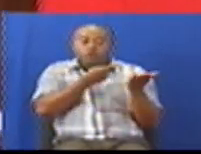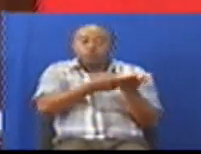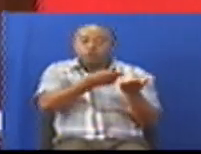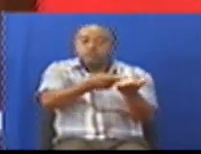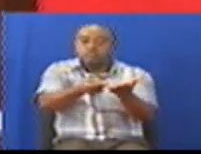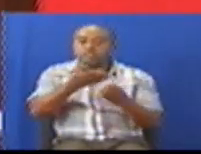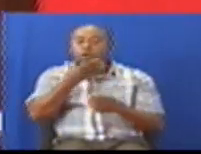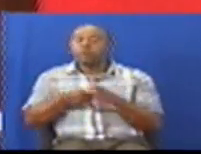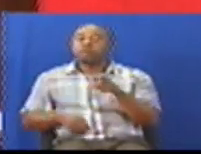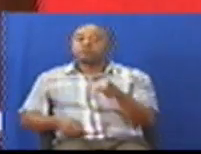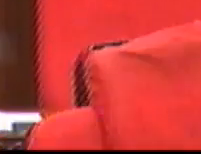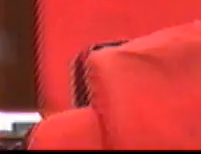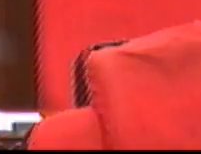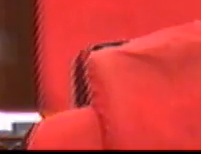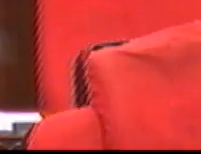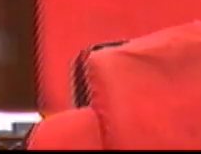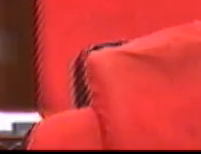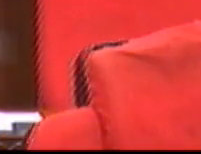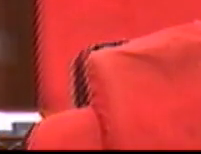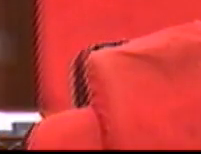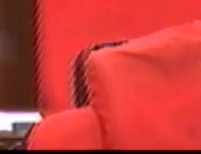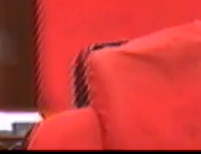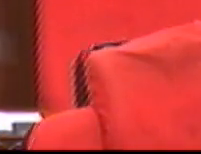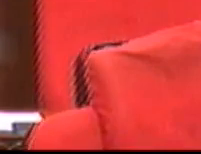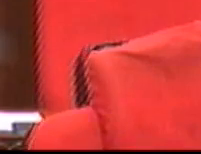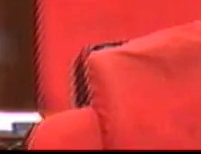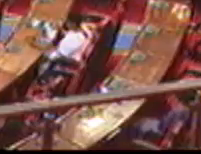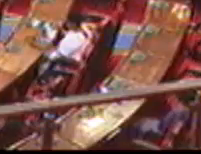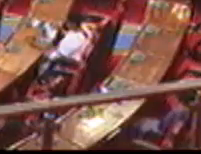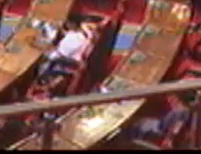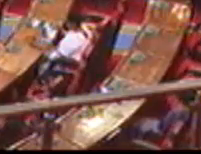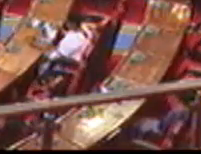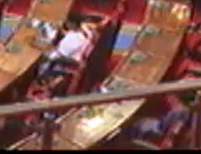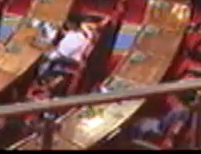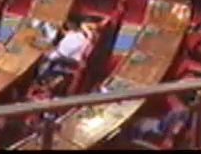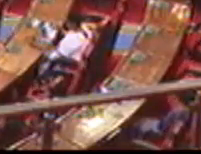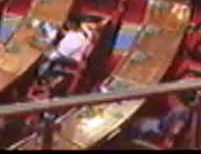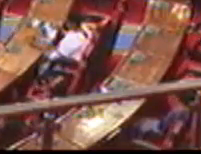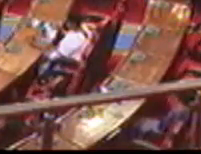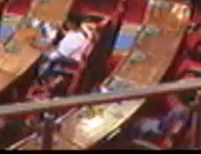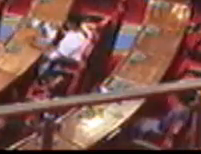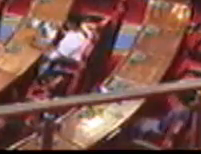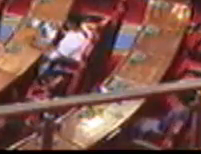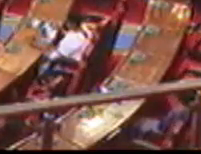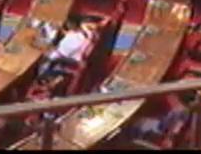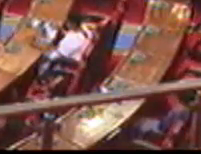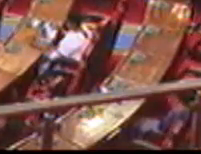kujengewa wodi hili la wanaume. Nikija upande wa umeme wa lea,